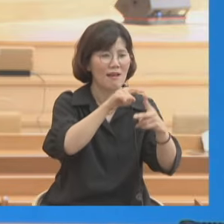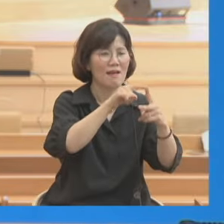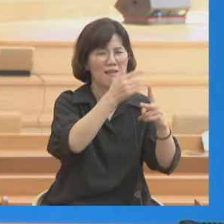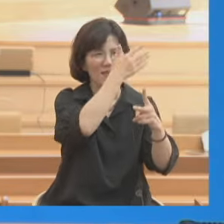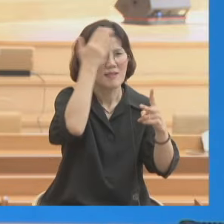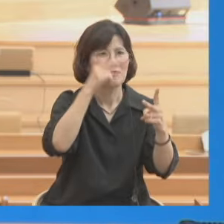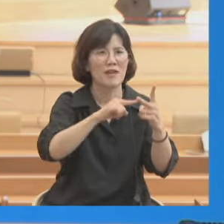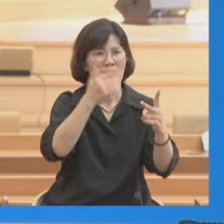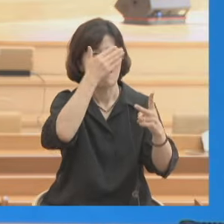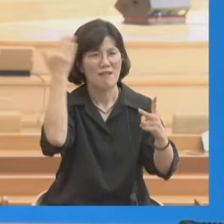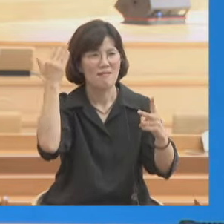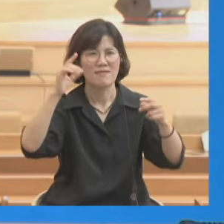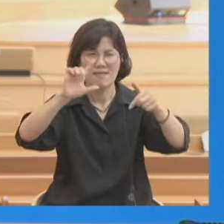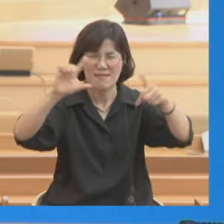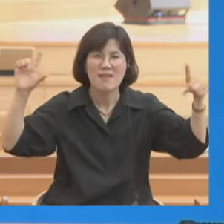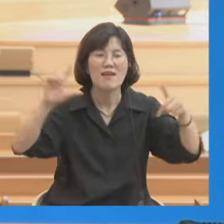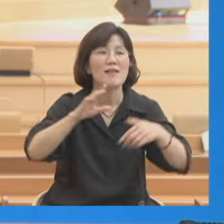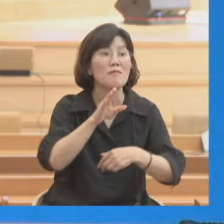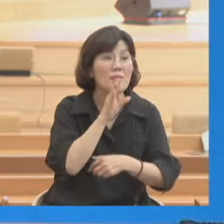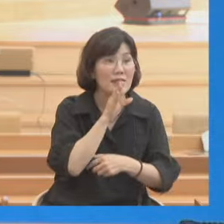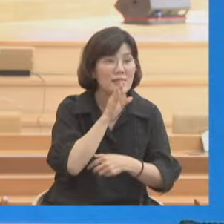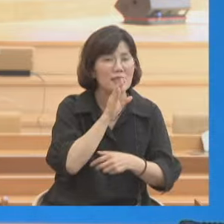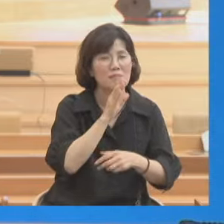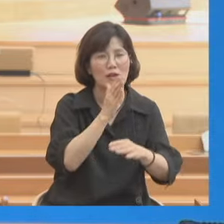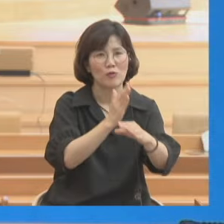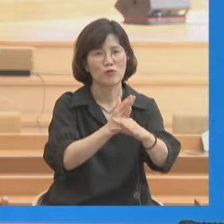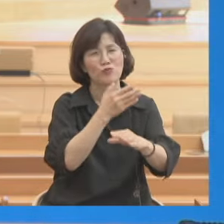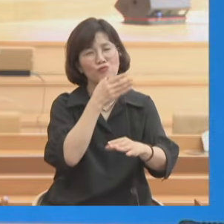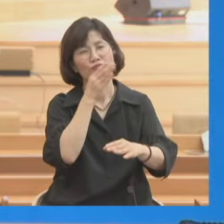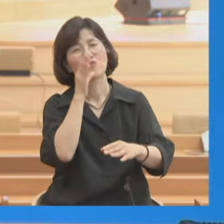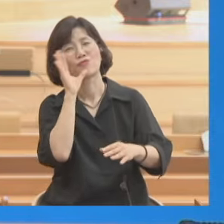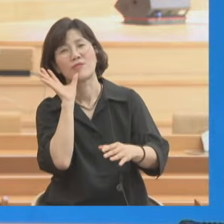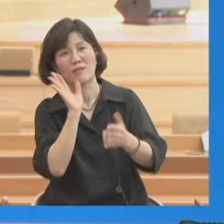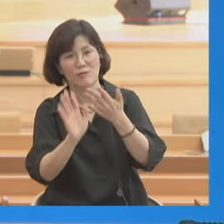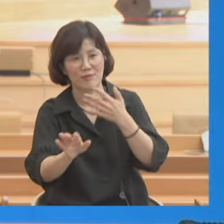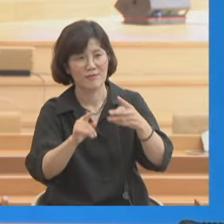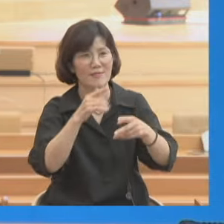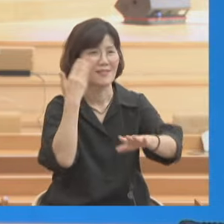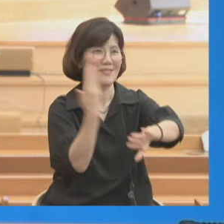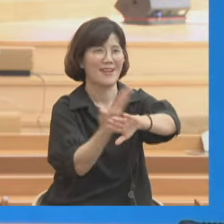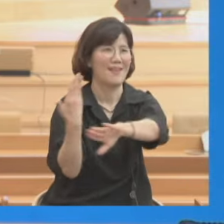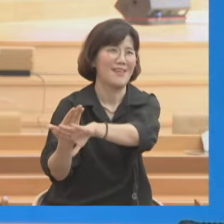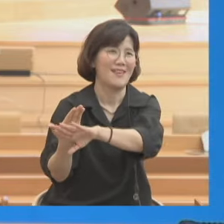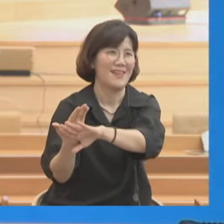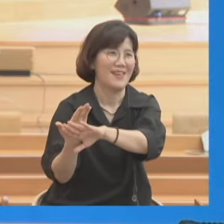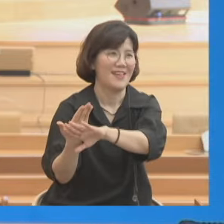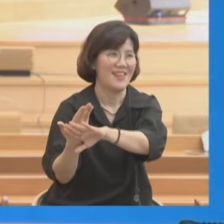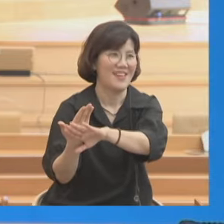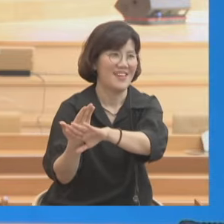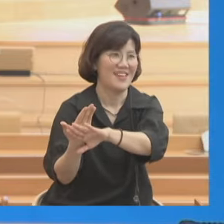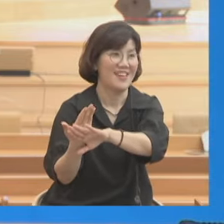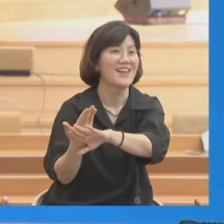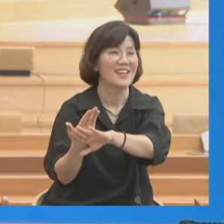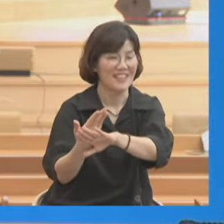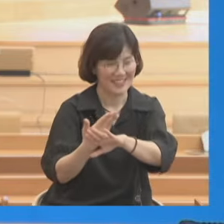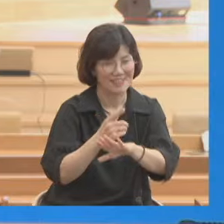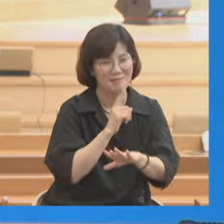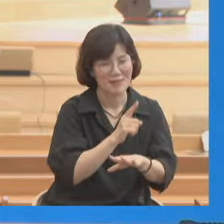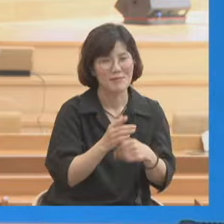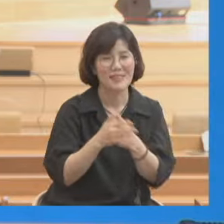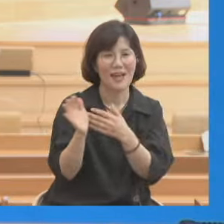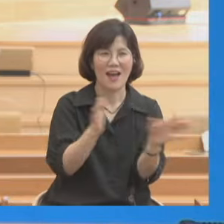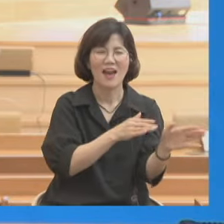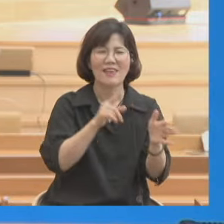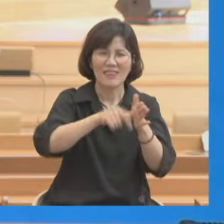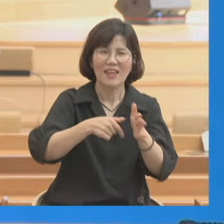근데 중년 이후가 완전히 달라지게 되어지는 거죠. 여러분, 이 대목에서 저는 헬렌 켈러가 했던 그 말이